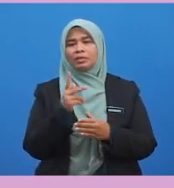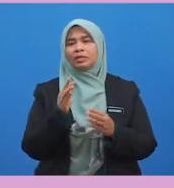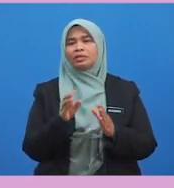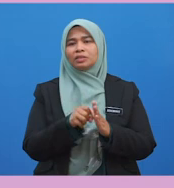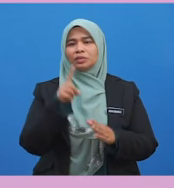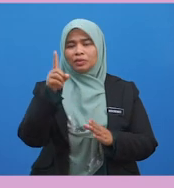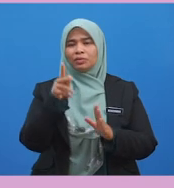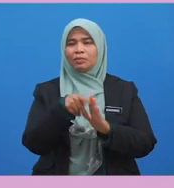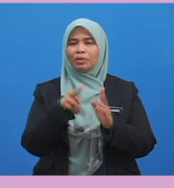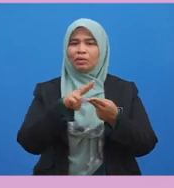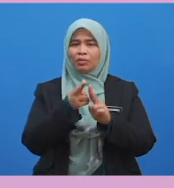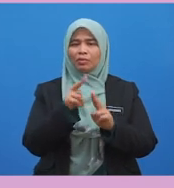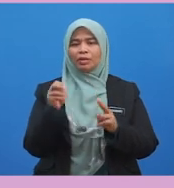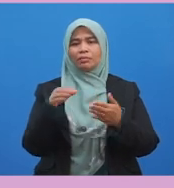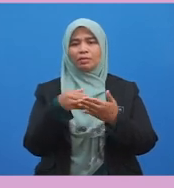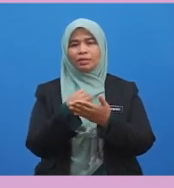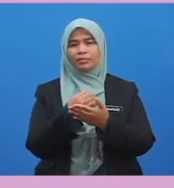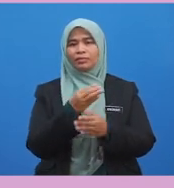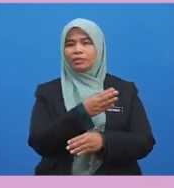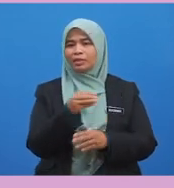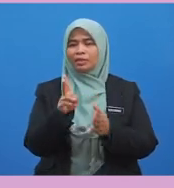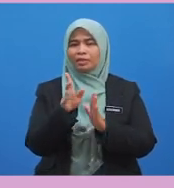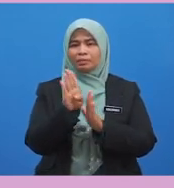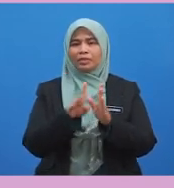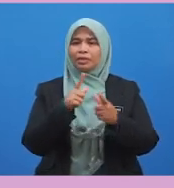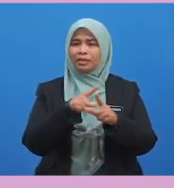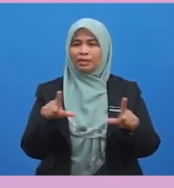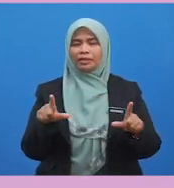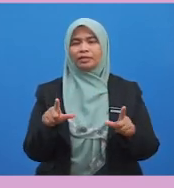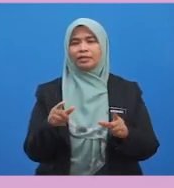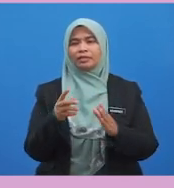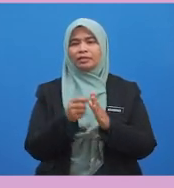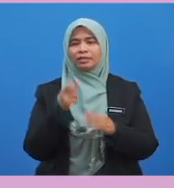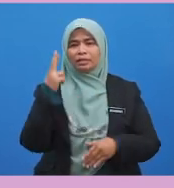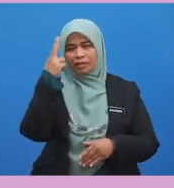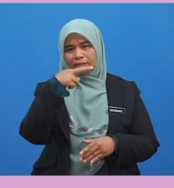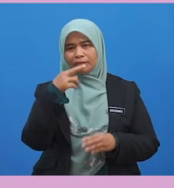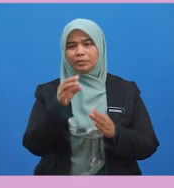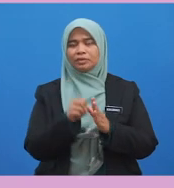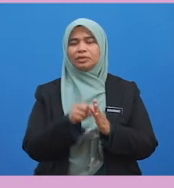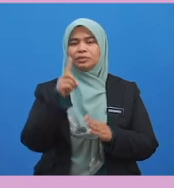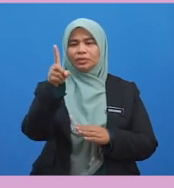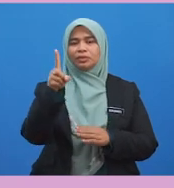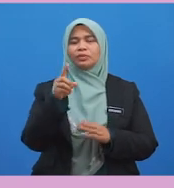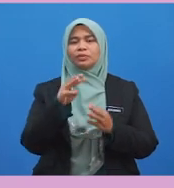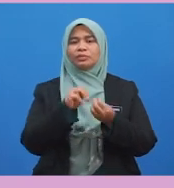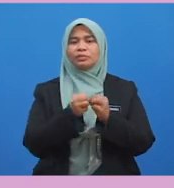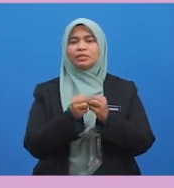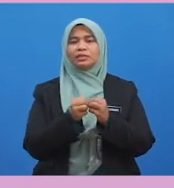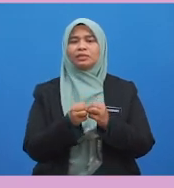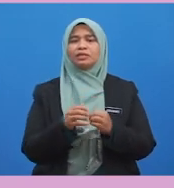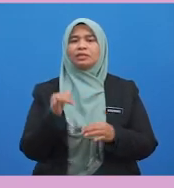sesuatu perubahan baru dan berlainan terhadap sesuatu masalah. Ia